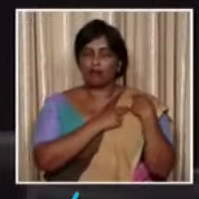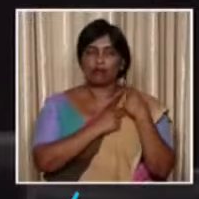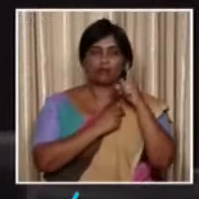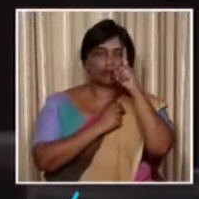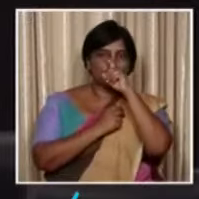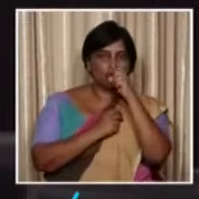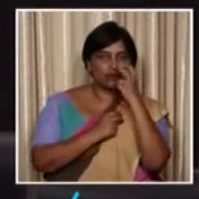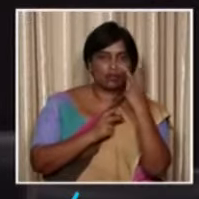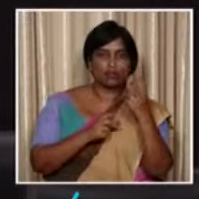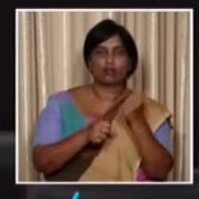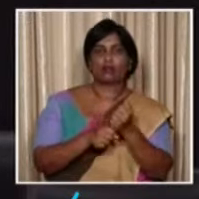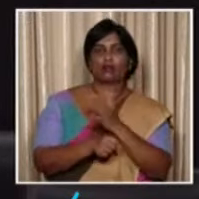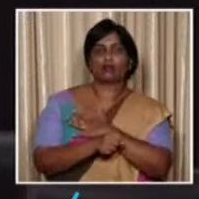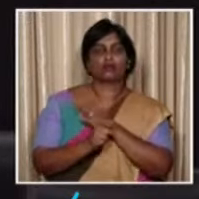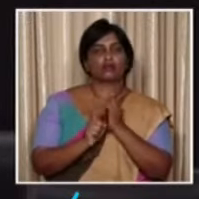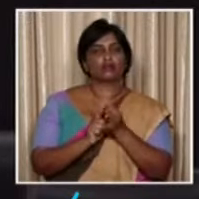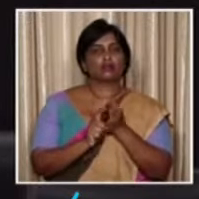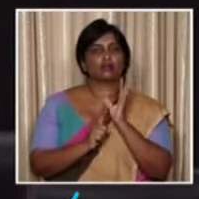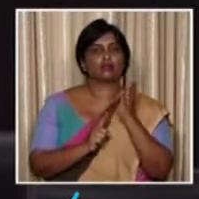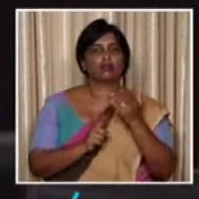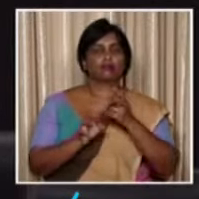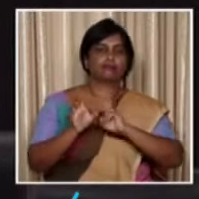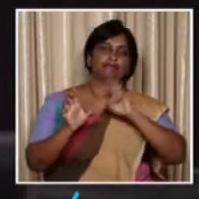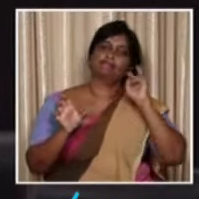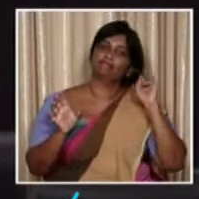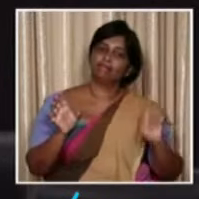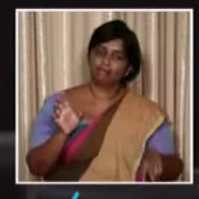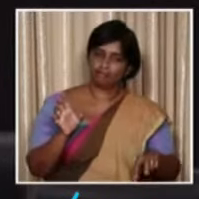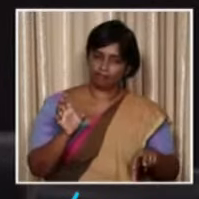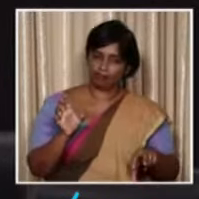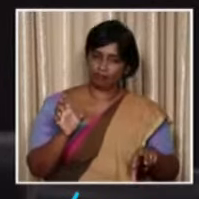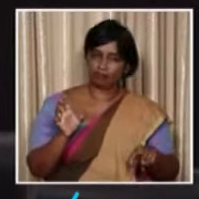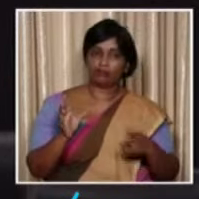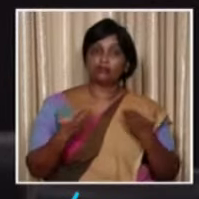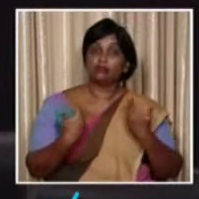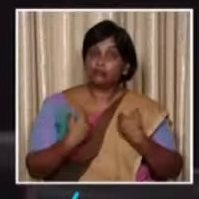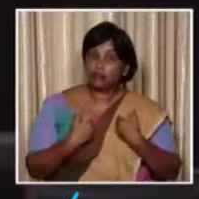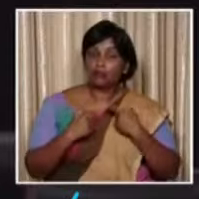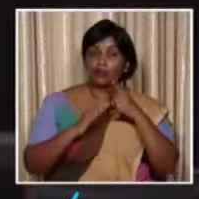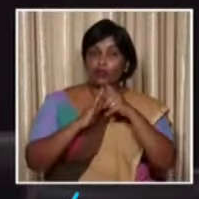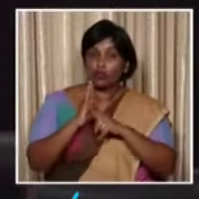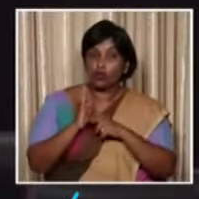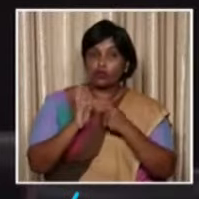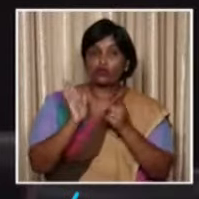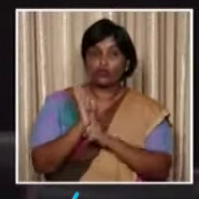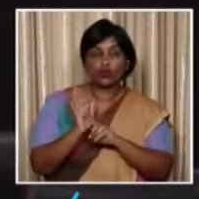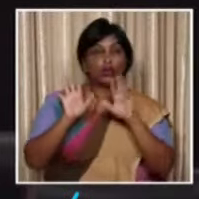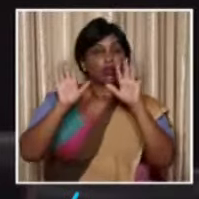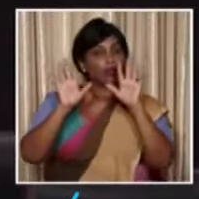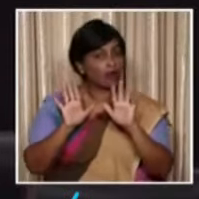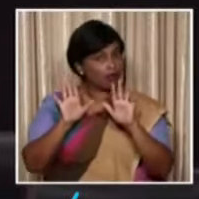යද්දි ගෝඨාභය රාජපක්ෂ මහත්තයාට ඉල්ලා අස්වෙන්න වෙනවා මම ජූලි 9